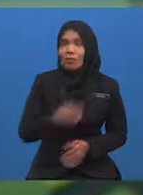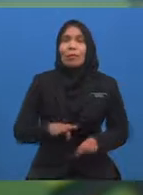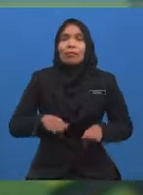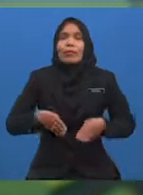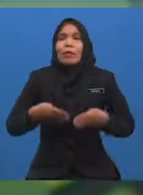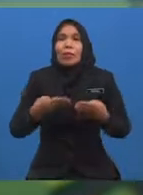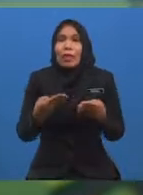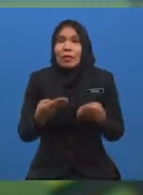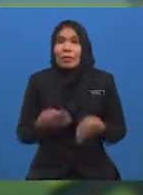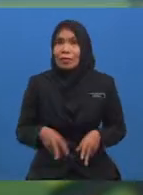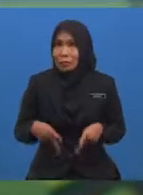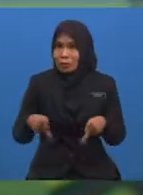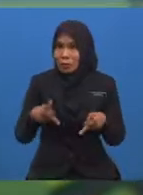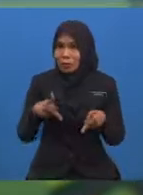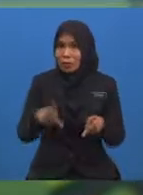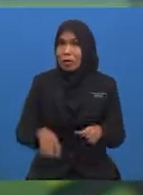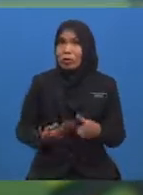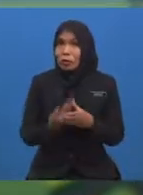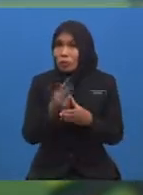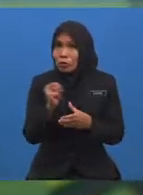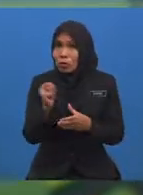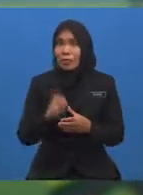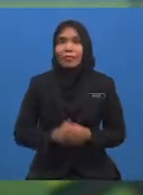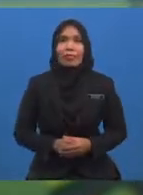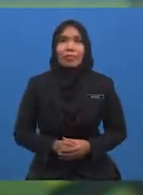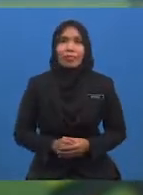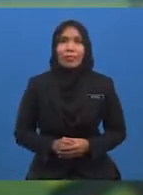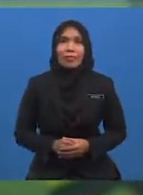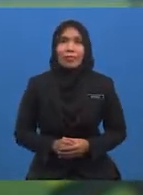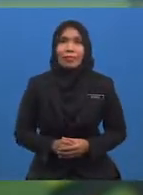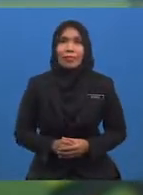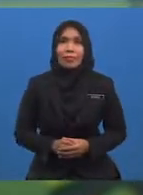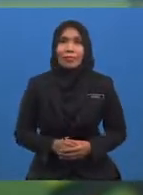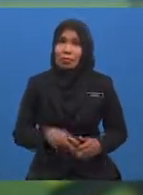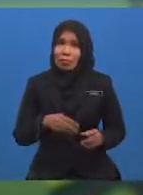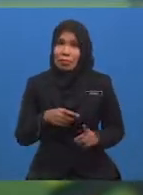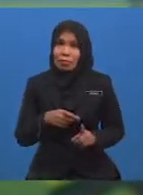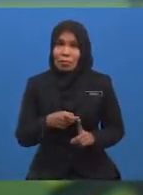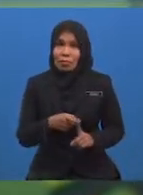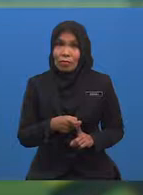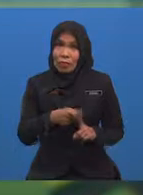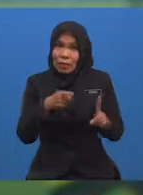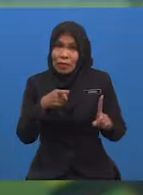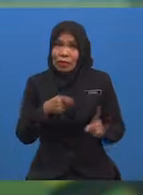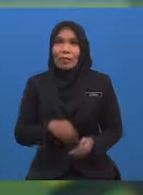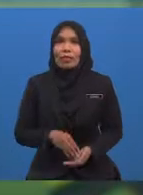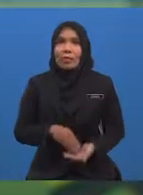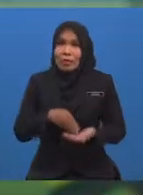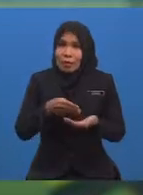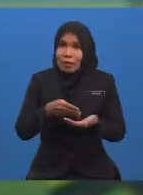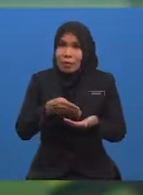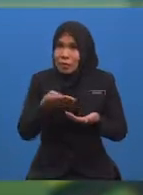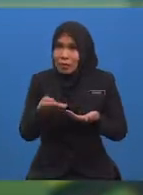tumbuh-tumbuhan bermula daripada biji benih. Dalam klip video ini, cikgu